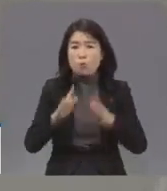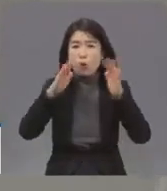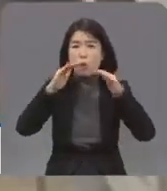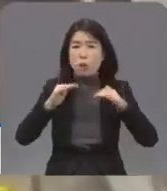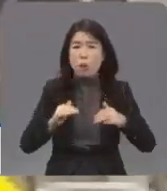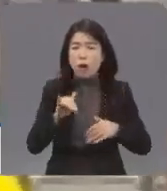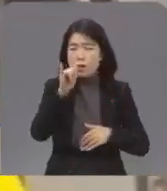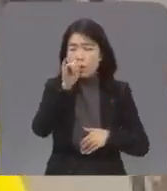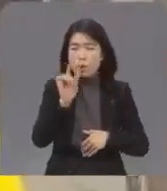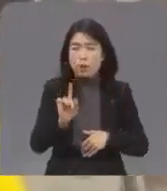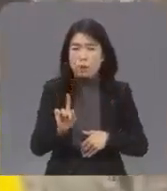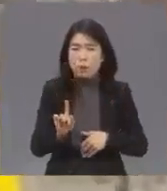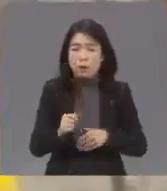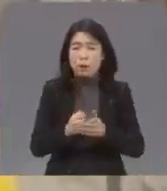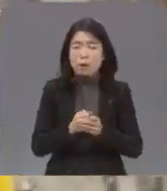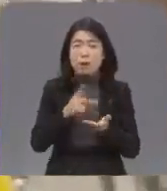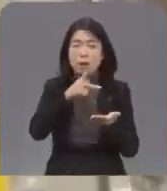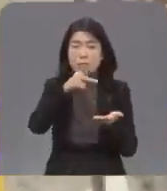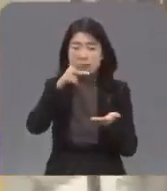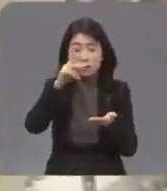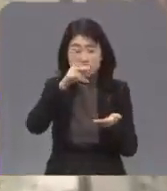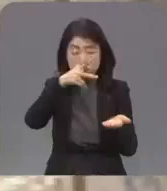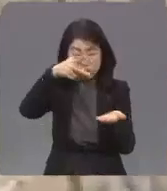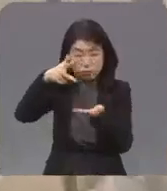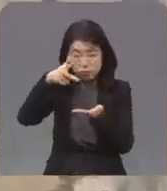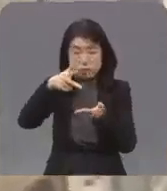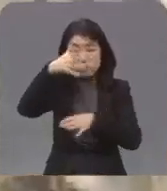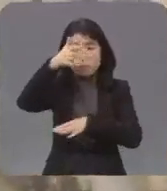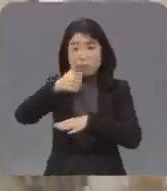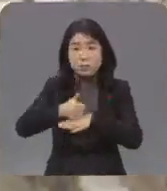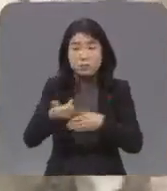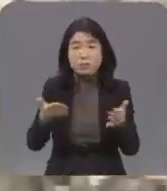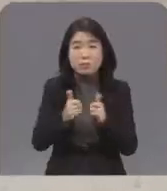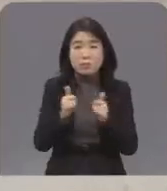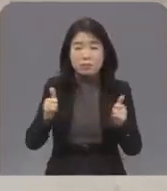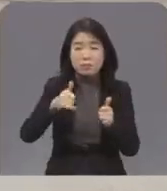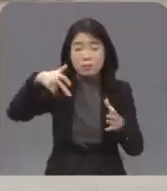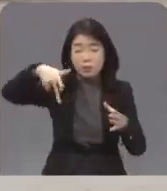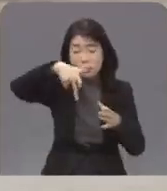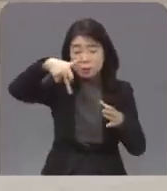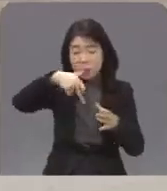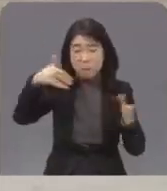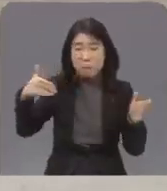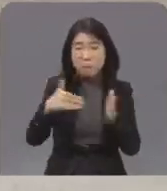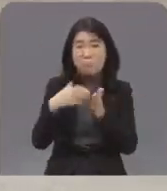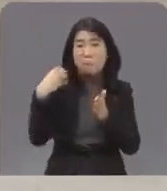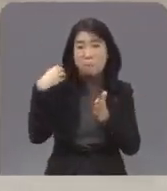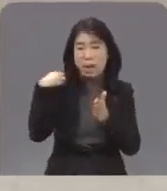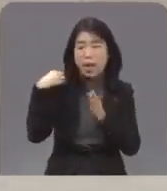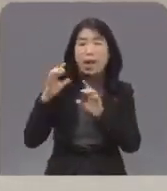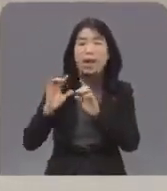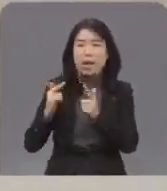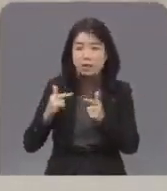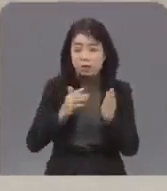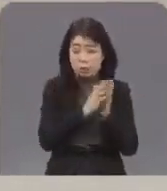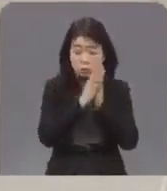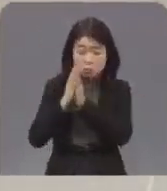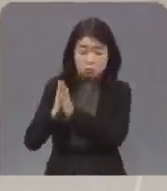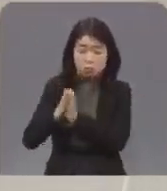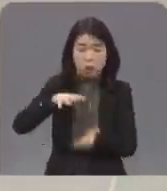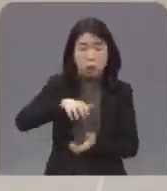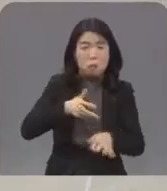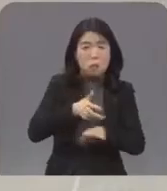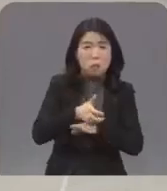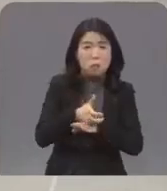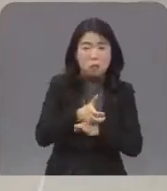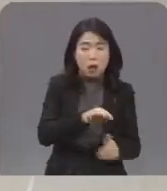이발 다. KBS 취재 결과 당시 작업자들은 콘크리트 타설 공사를 맡은 업체 소속이 아닌 펌프카 업체가